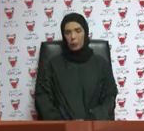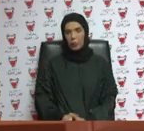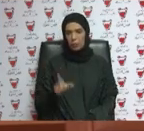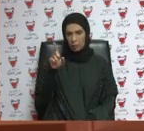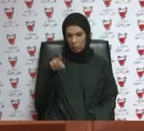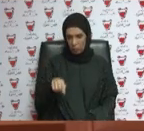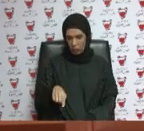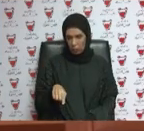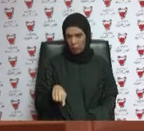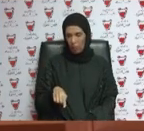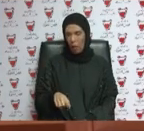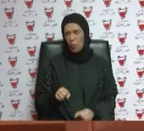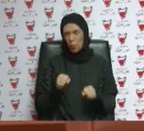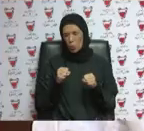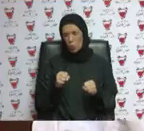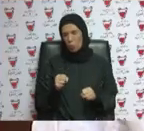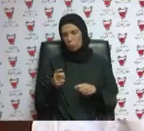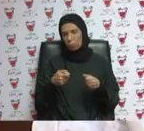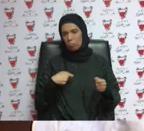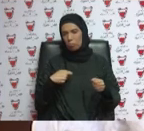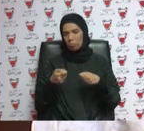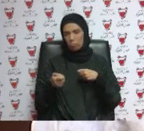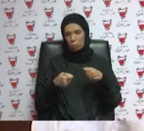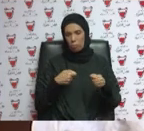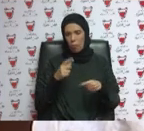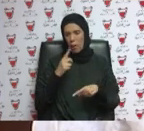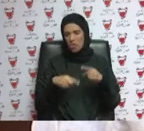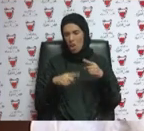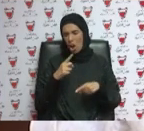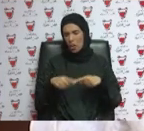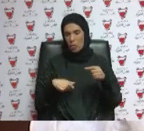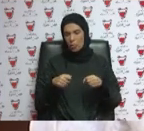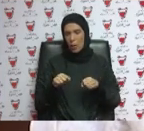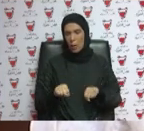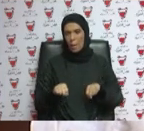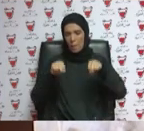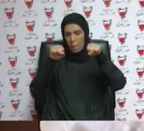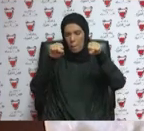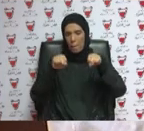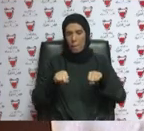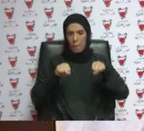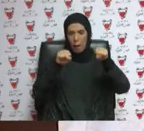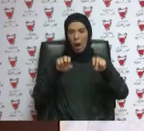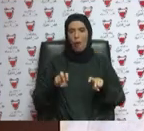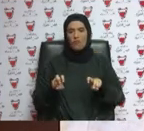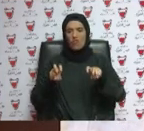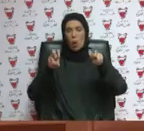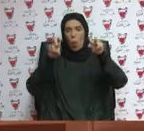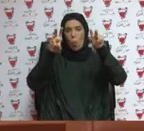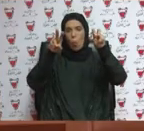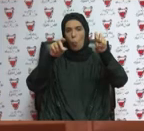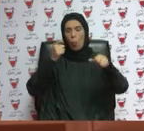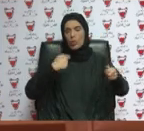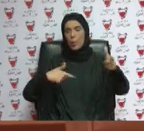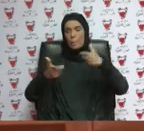في تعثر كبير في السوق فنشوف محلات كثيرة سواء في المجمعات ولا في أي مكان